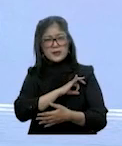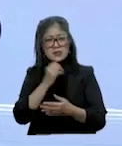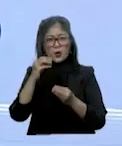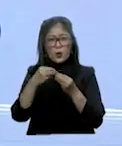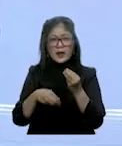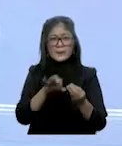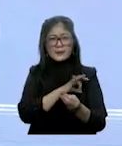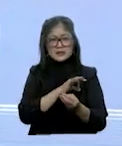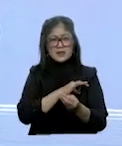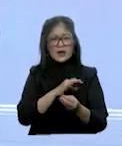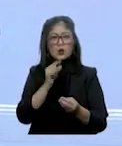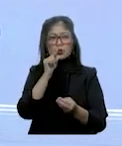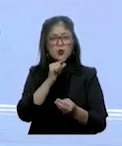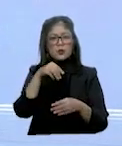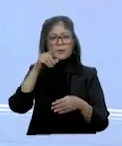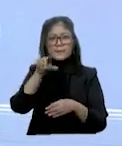kalangan pemilih pemula?